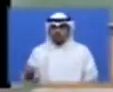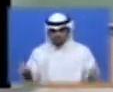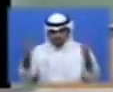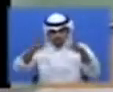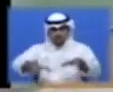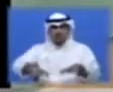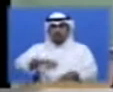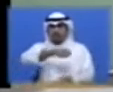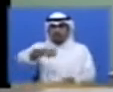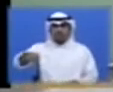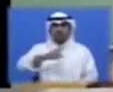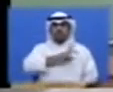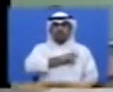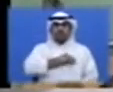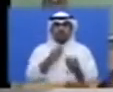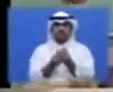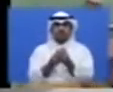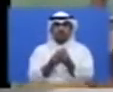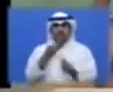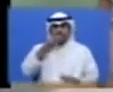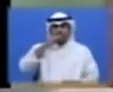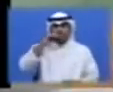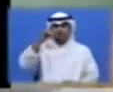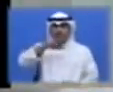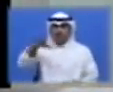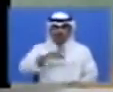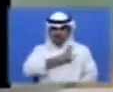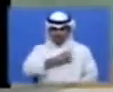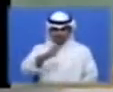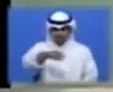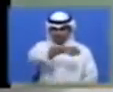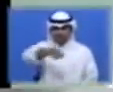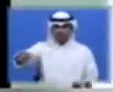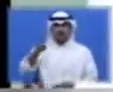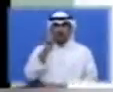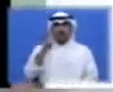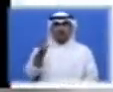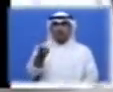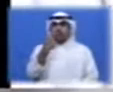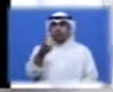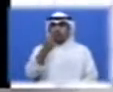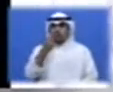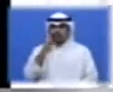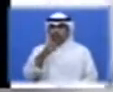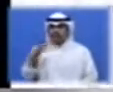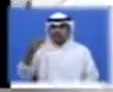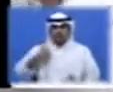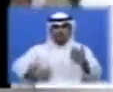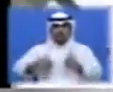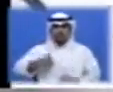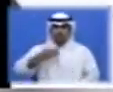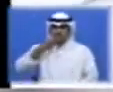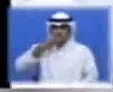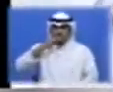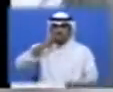كمية كافية تكفي لتقديم الخدمات الجيدة لمرضانا، والحمد